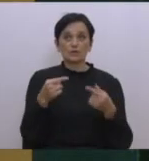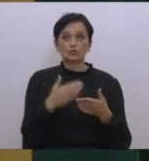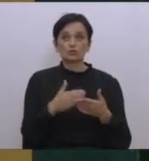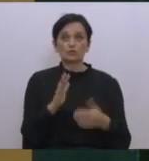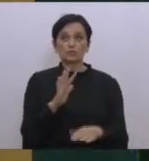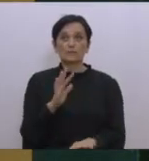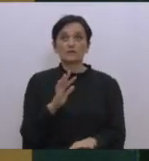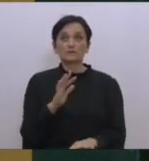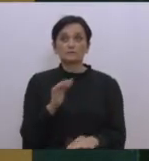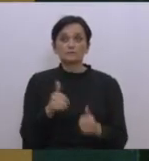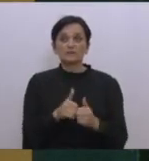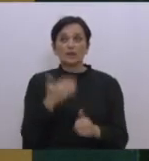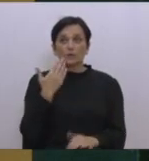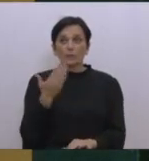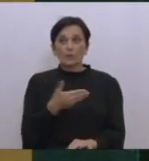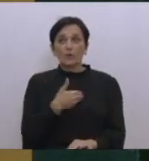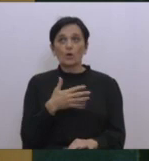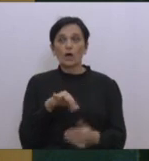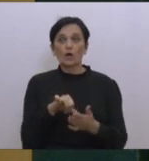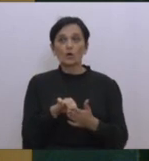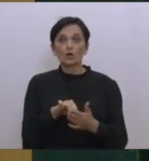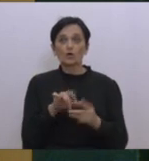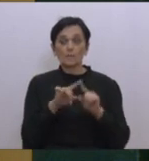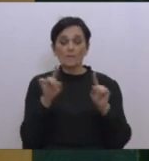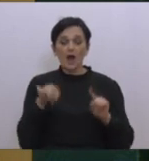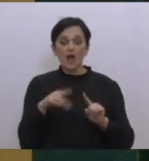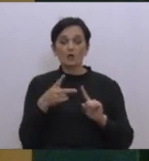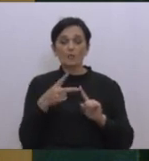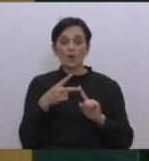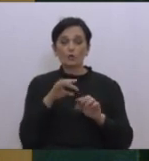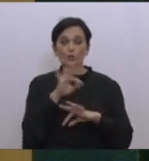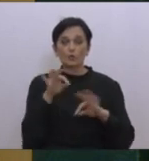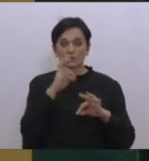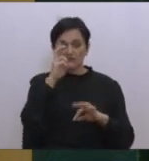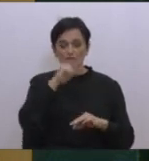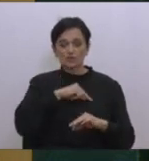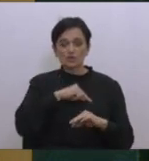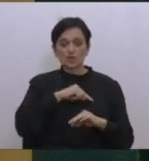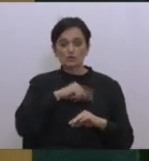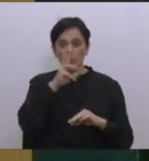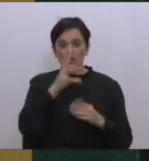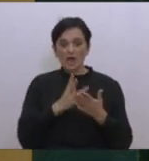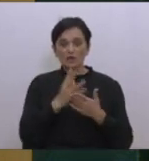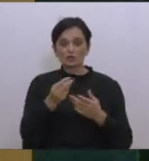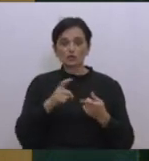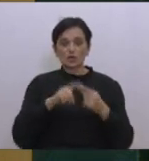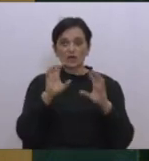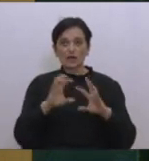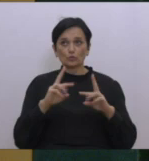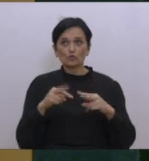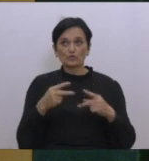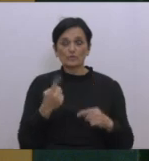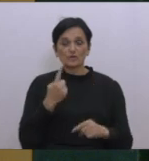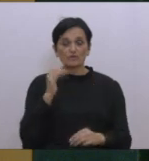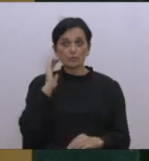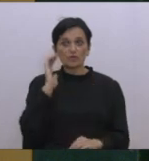არის თანამშრომლის არსურს გამოსვლა. ამ პაკეტში შედის მეორე პროექტი საჯარო დაწესებულებაში შრომის ანაზღაურების შესახებ განვითარება პირველი